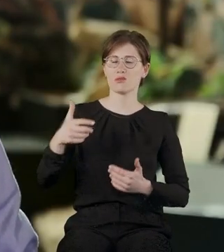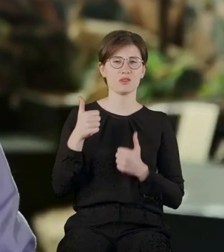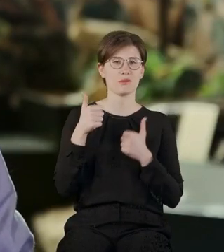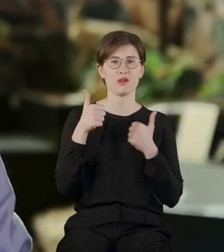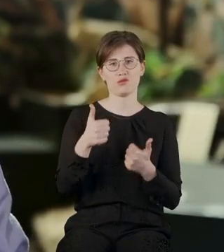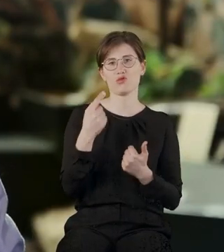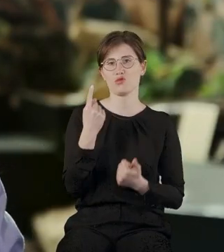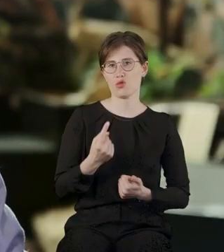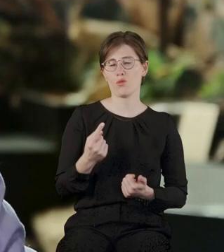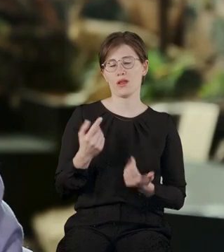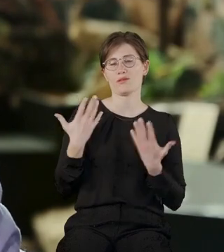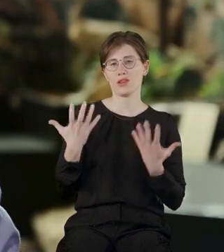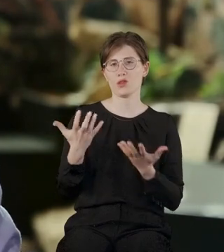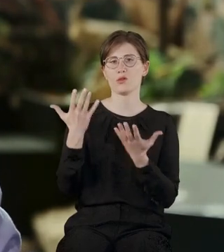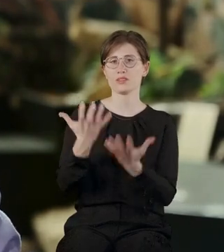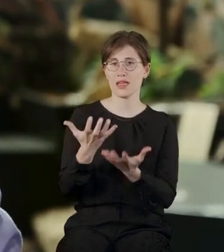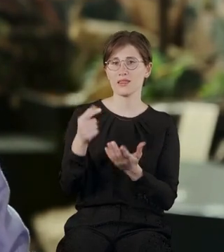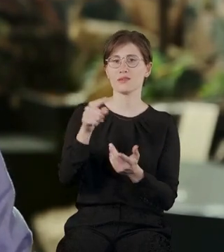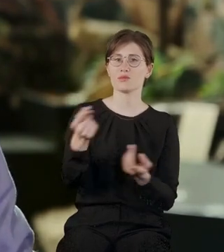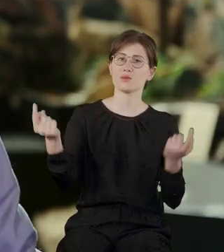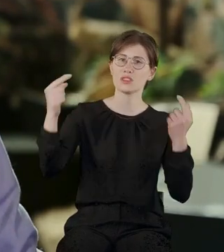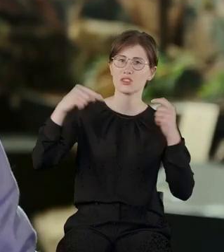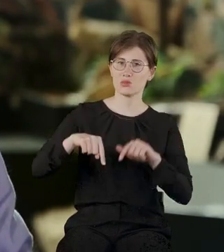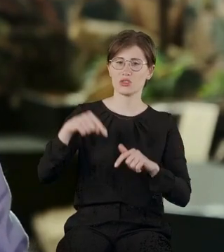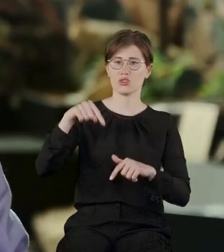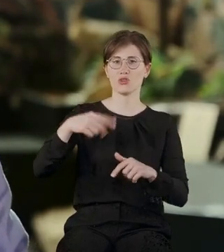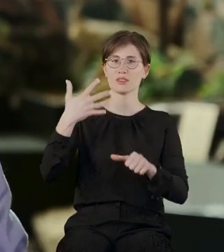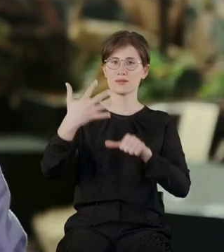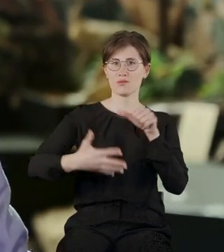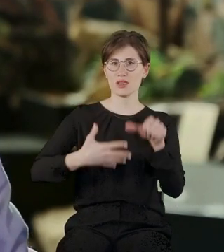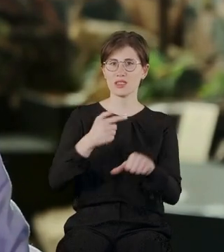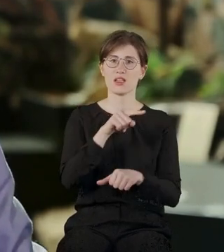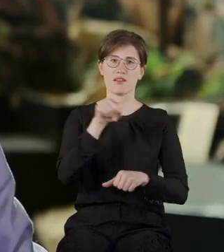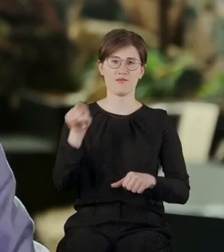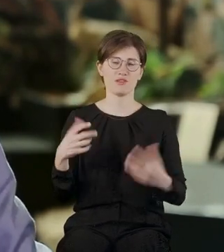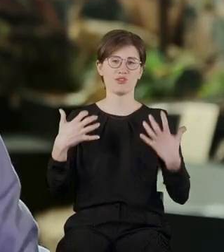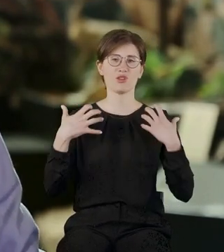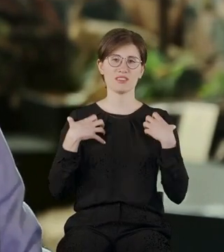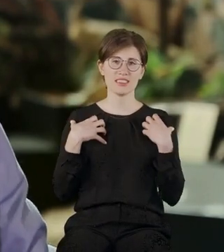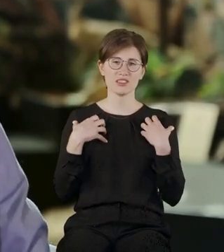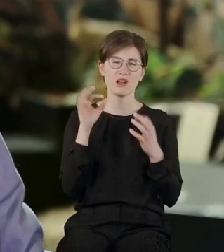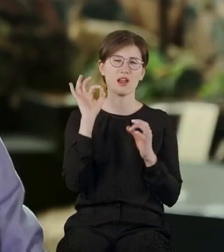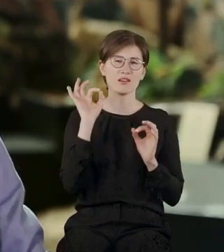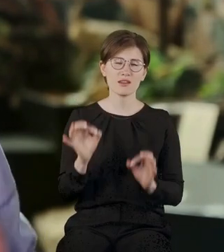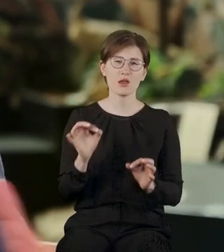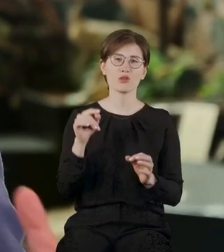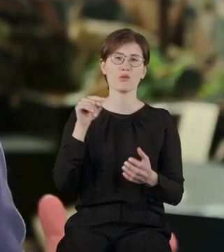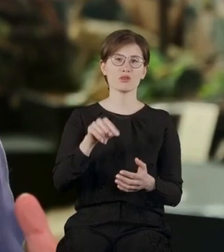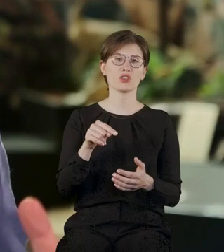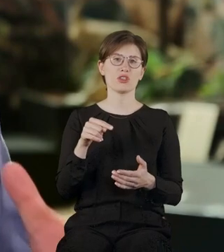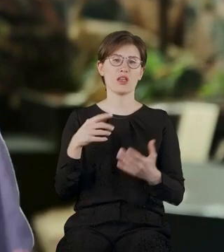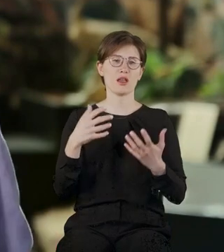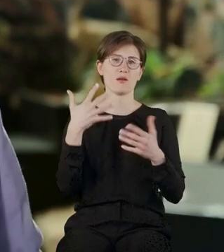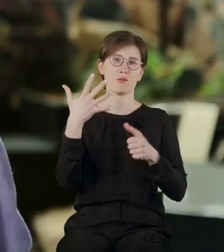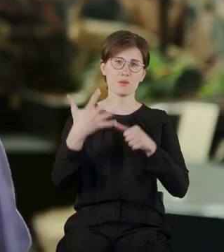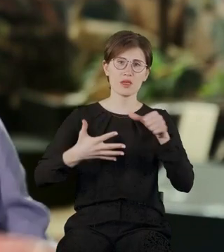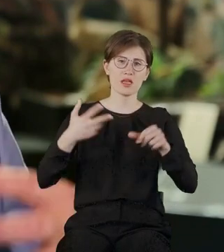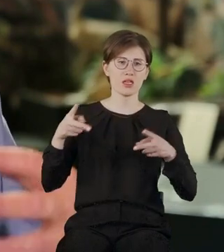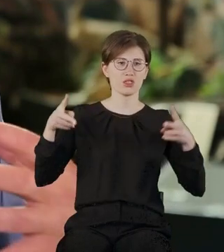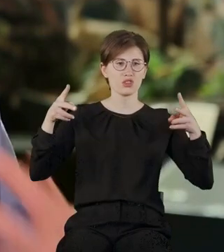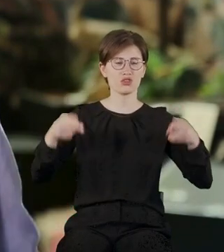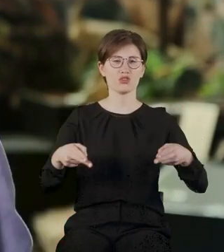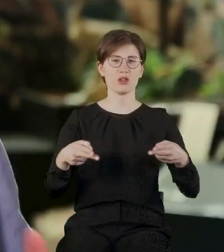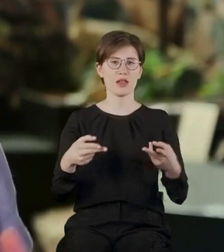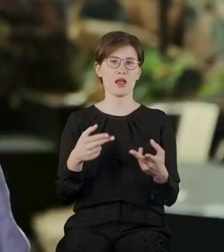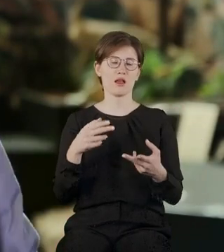studiowanie na naszym wydziale. To jest 5 lat Waszego życia i dobrze jest zainwestować te 5 lat